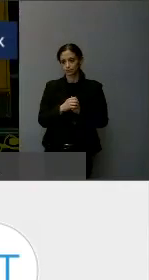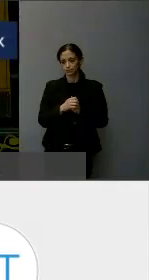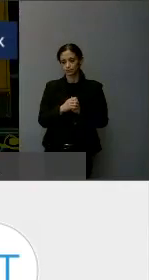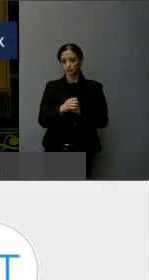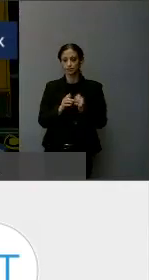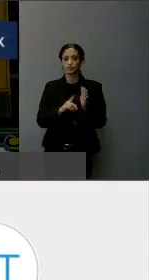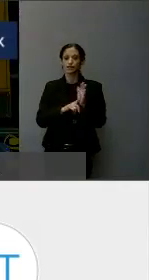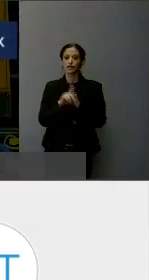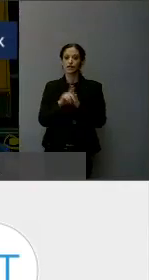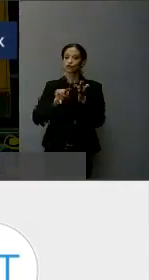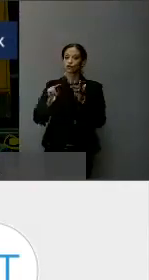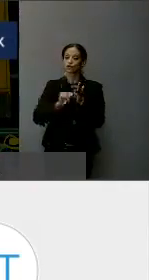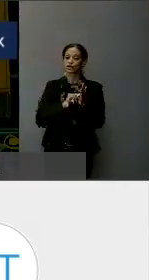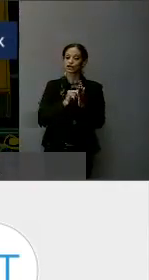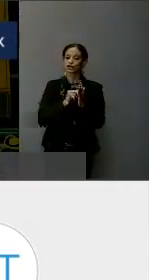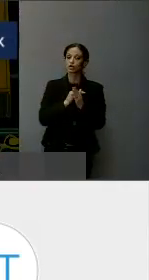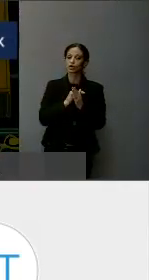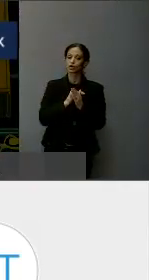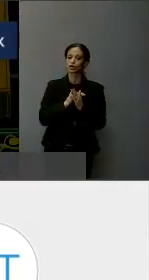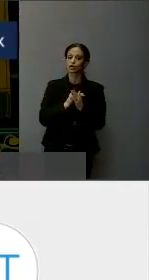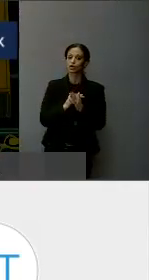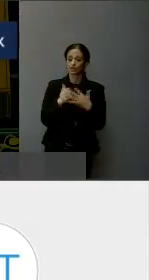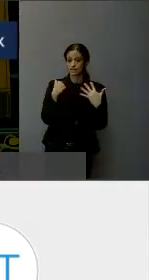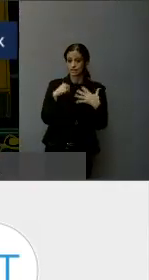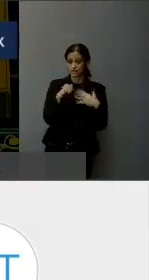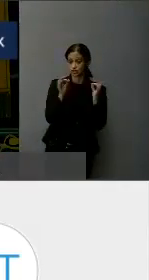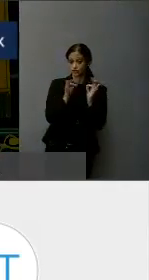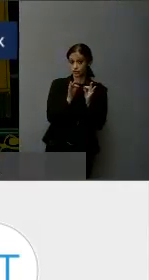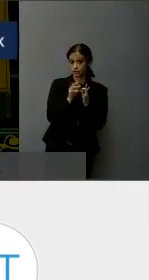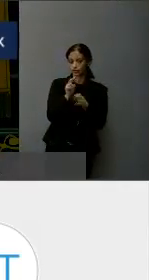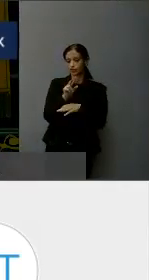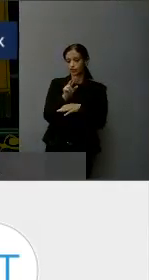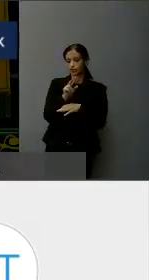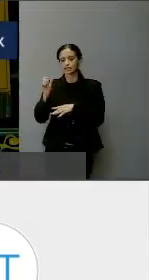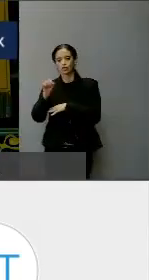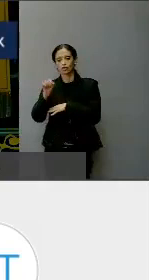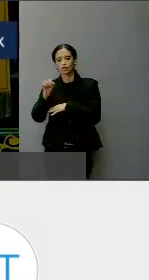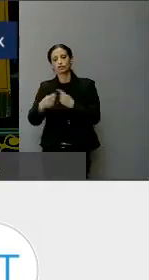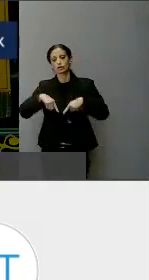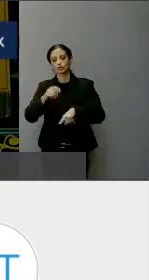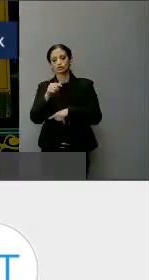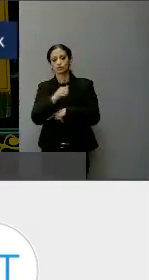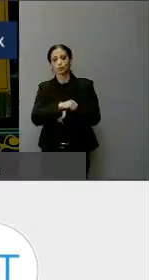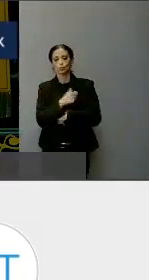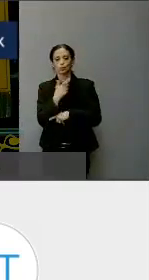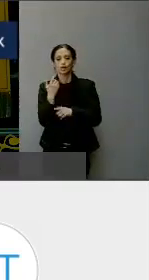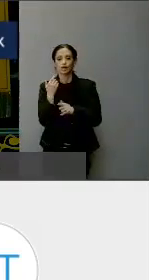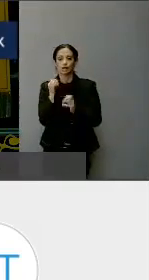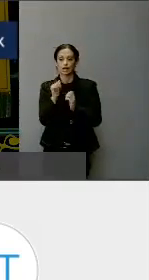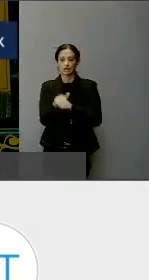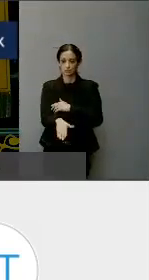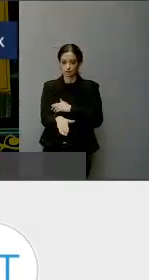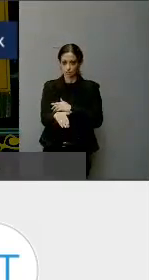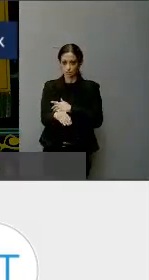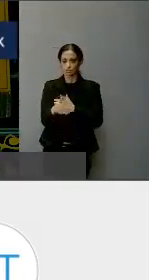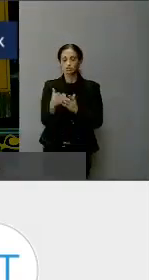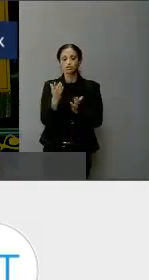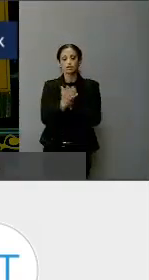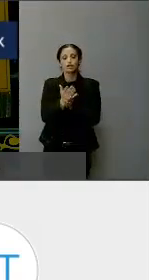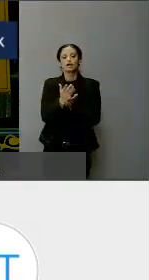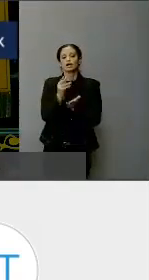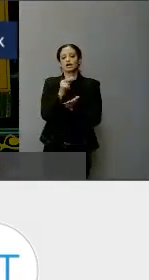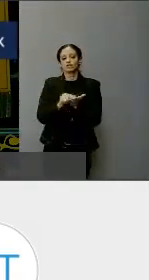e allora esito votazione sul numero 1 16 favorevoli 23 contrari consiglio comunale respinge pongo ora in